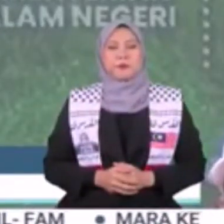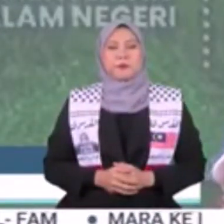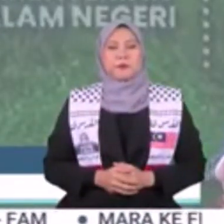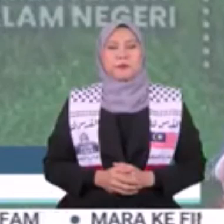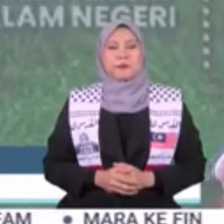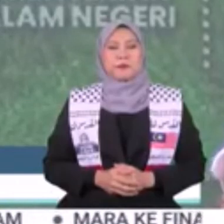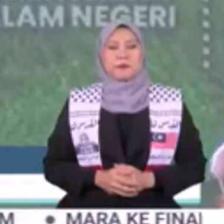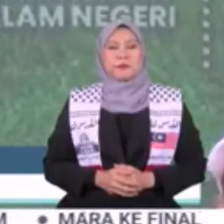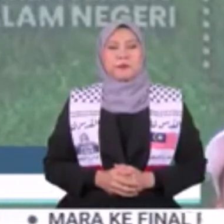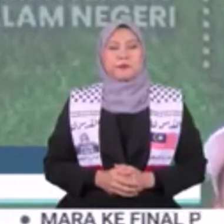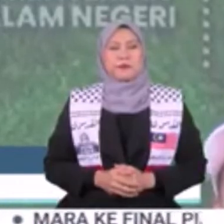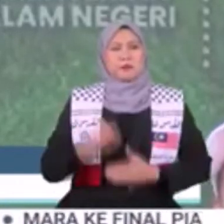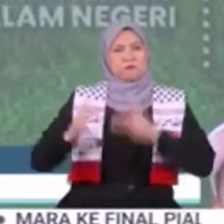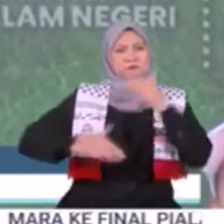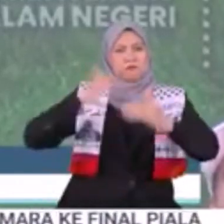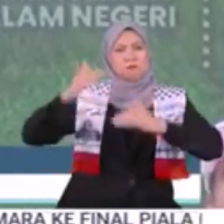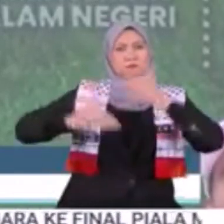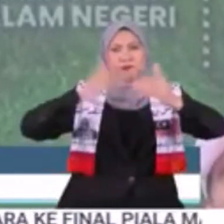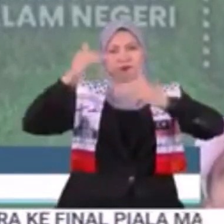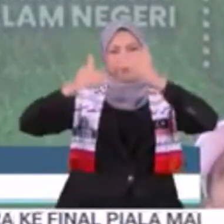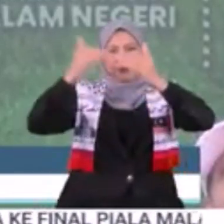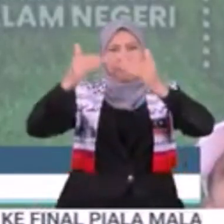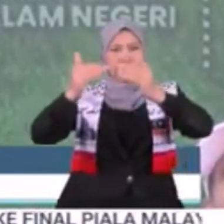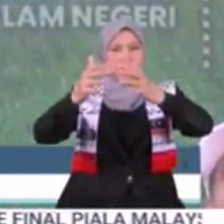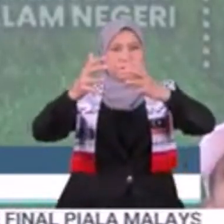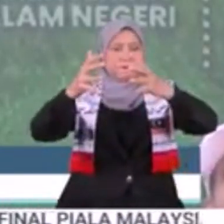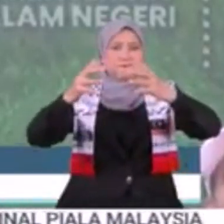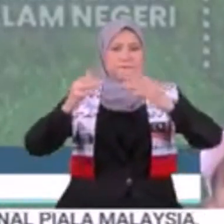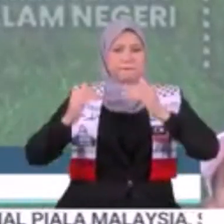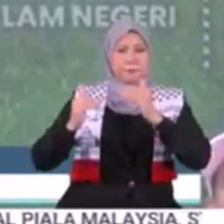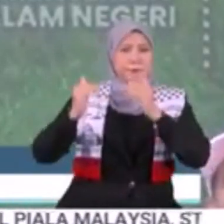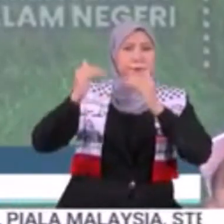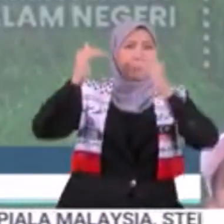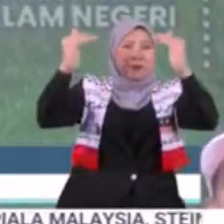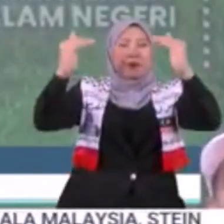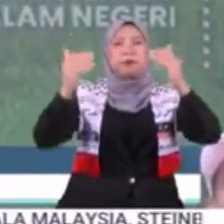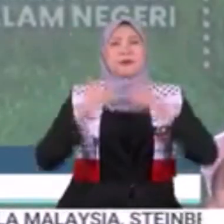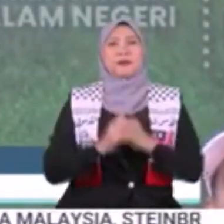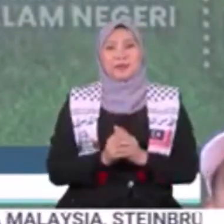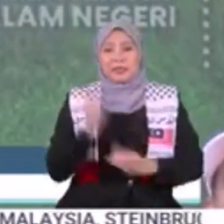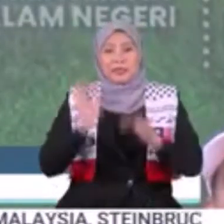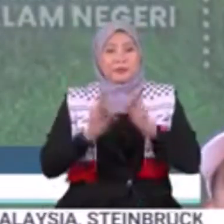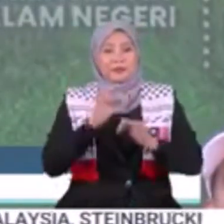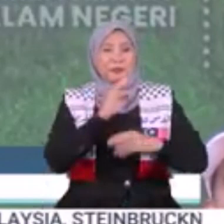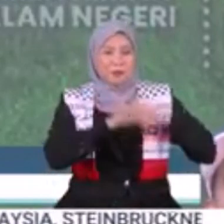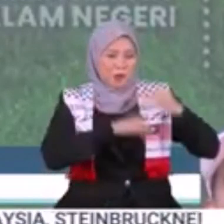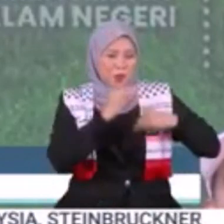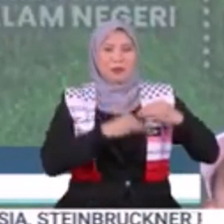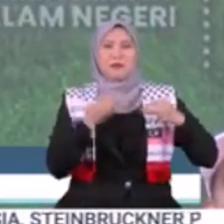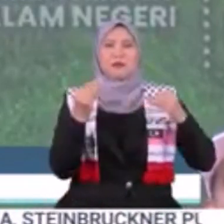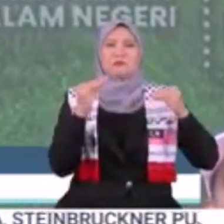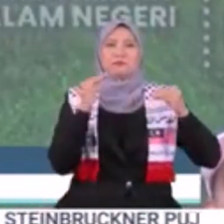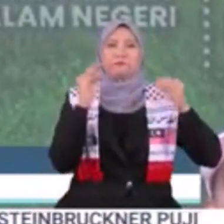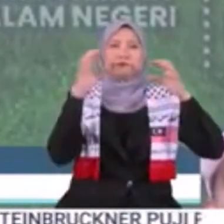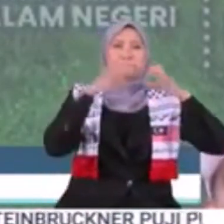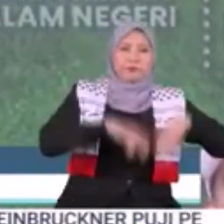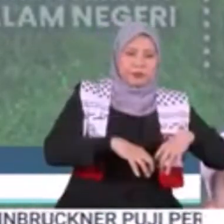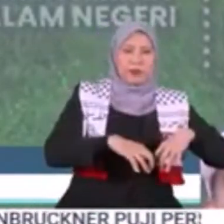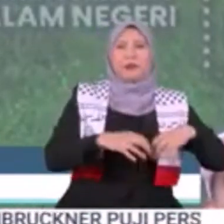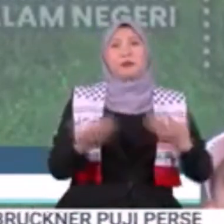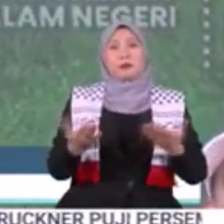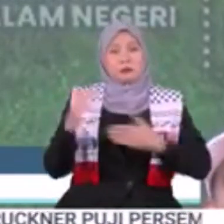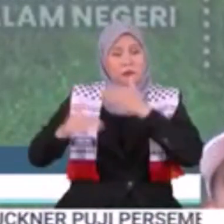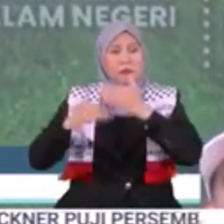Terdirinya tamadun-tamadun besar. Tetapi sebaik saja nilai itu runtuh, negara boleh maju.